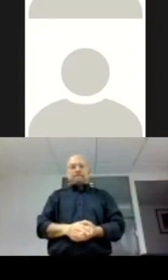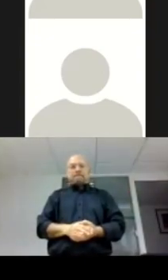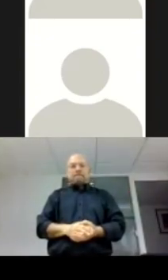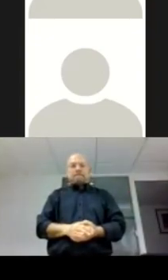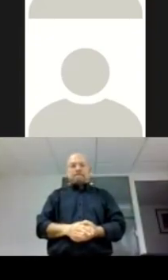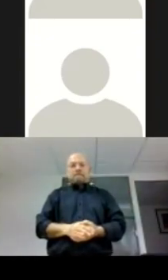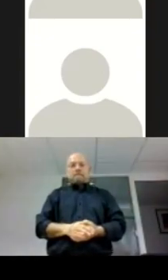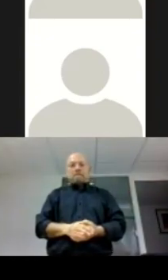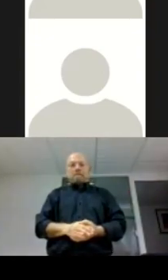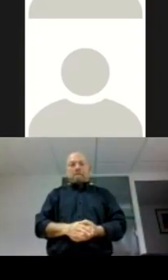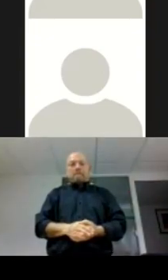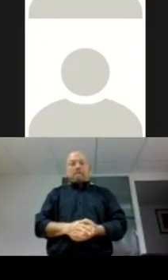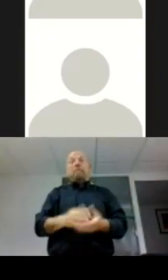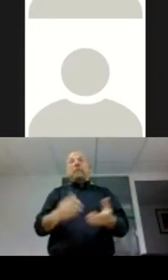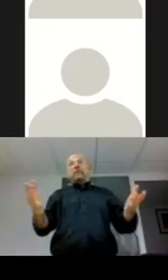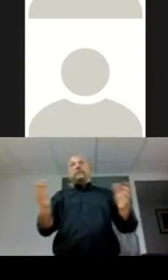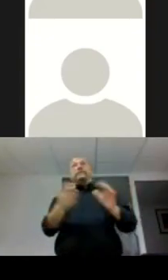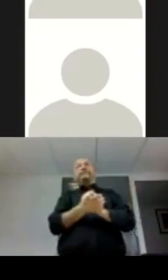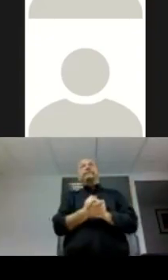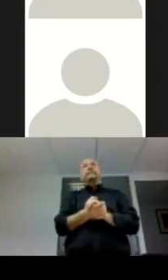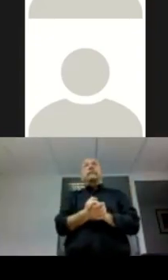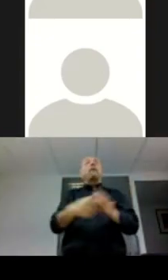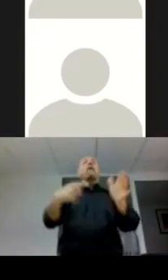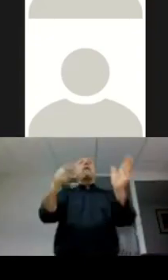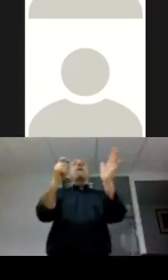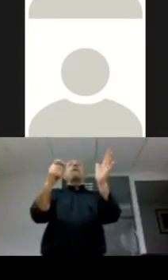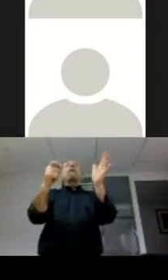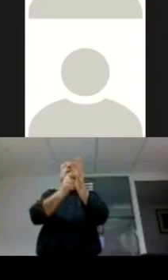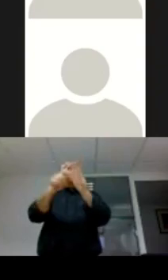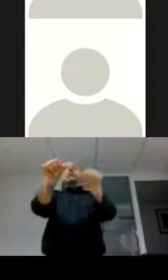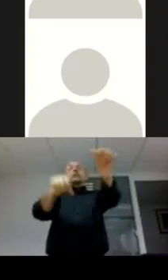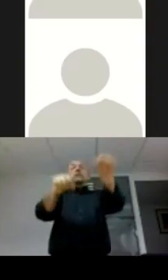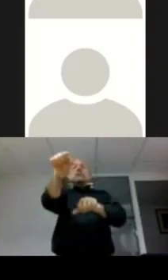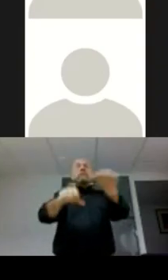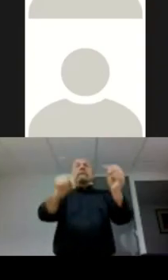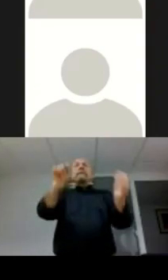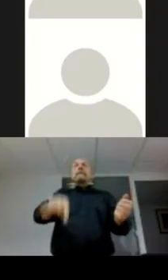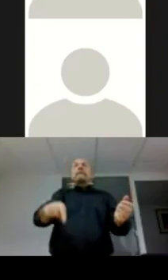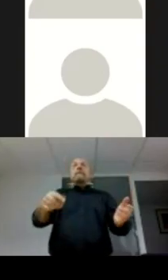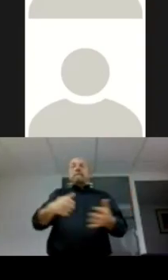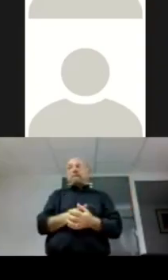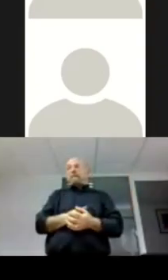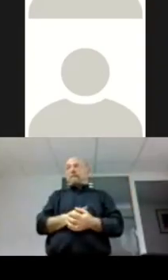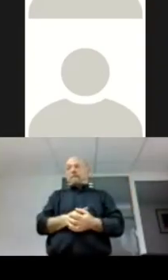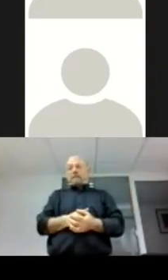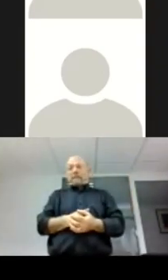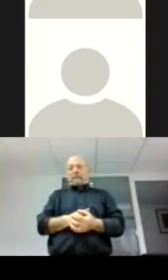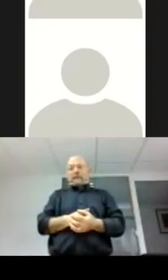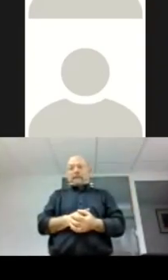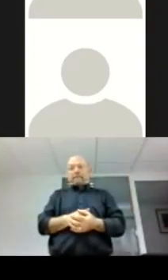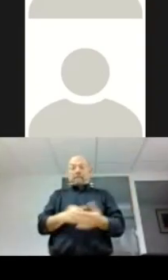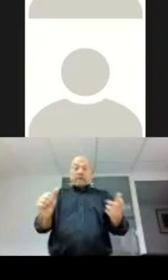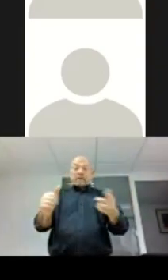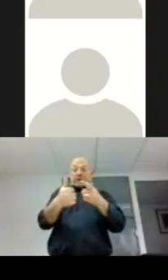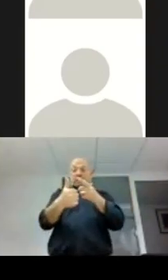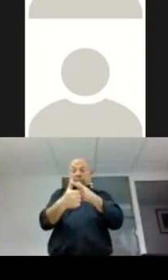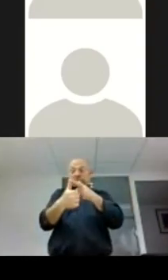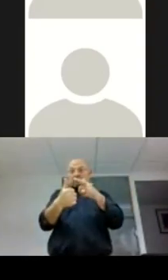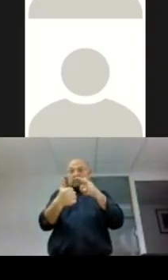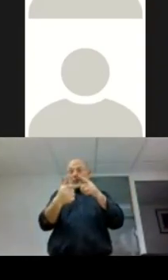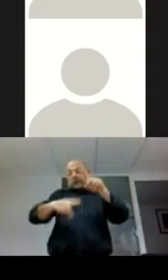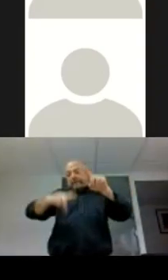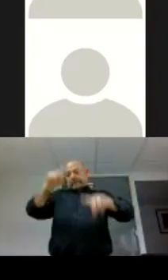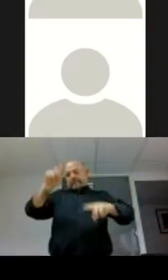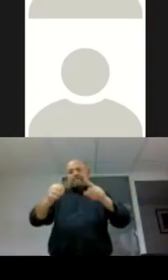côlon. La suivante, s'il te plaît. Alors, finalement, les indications de la chirurgie, eh